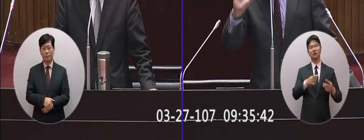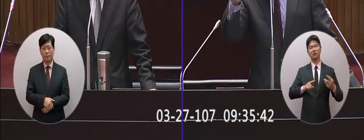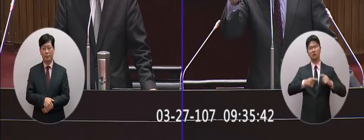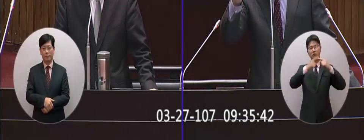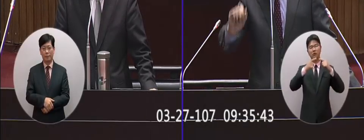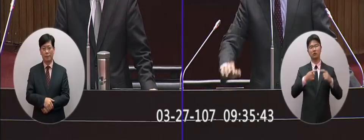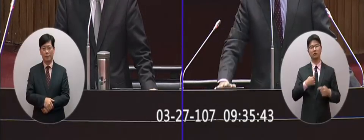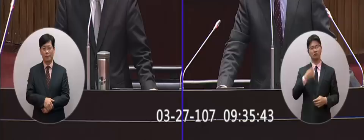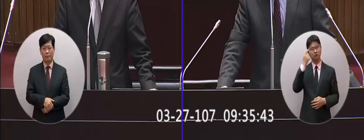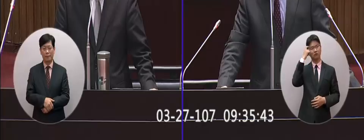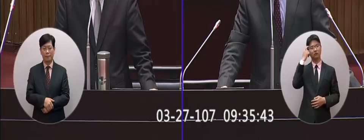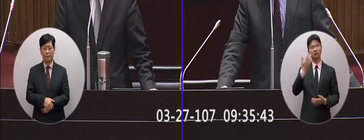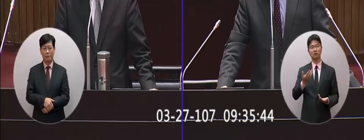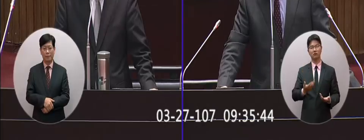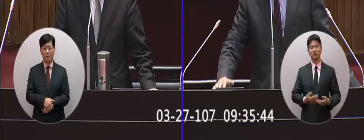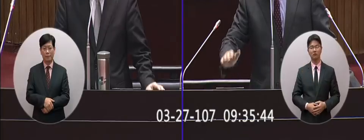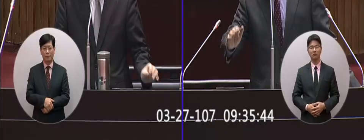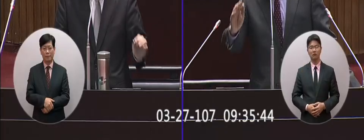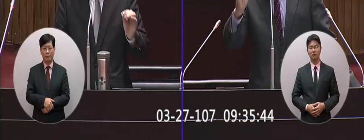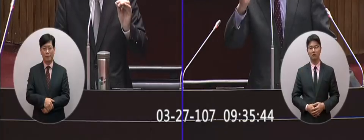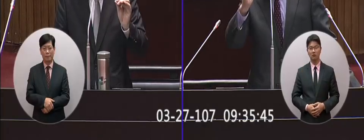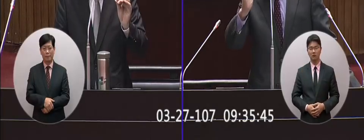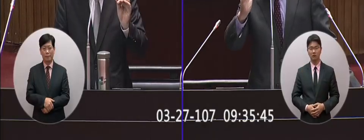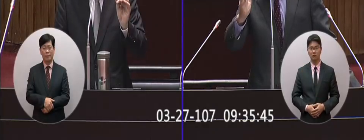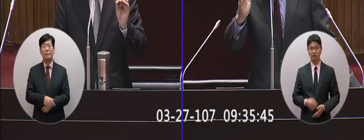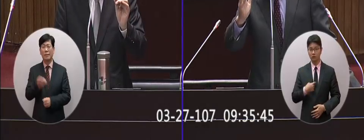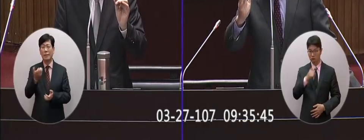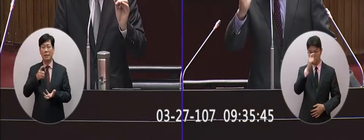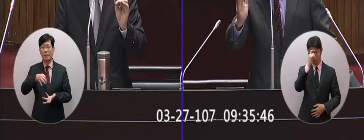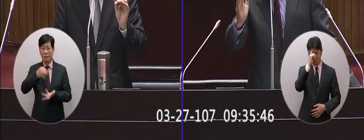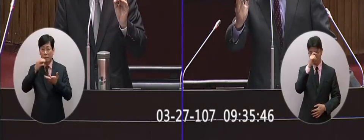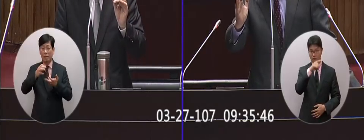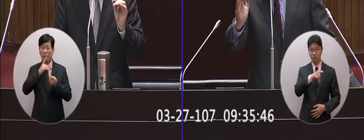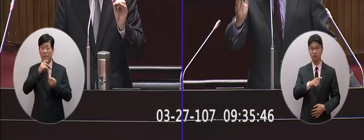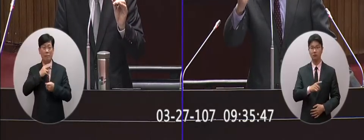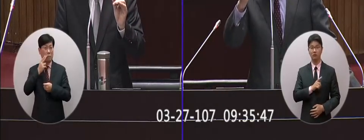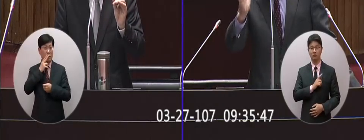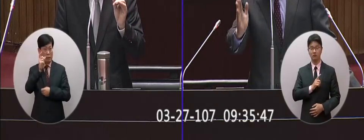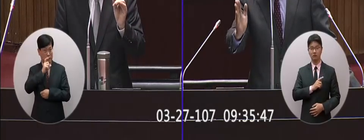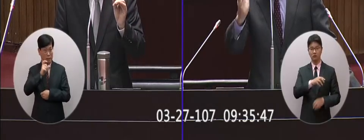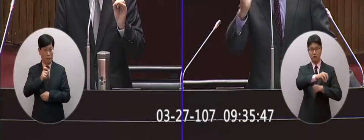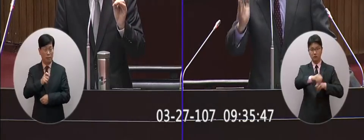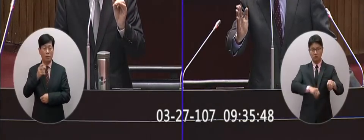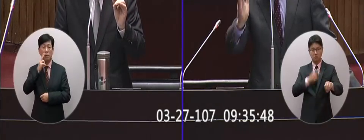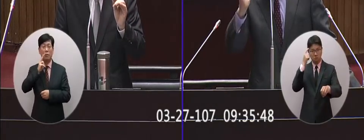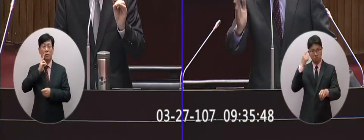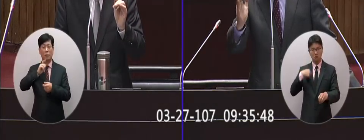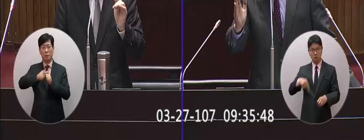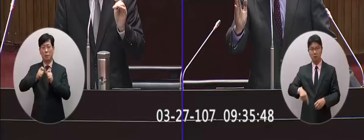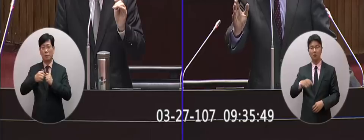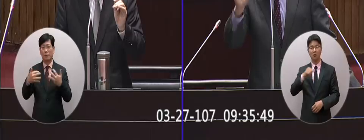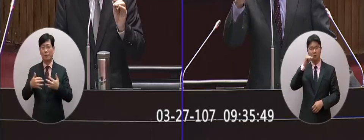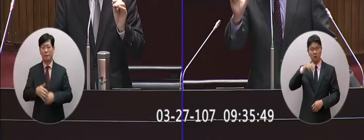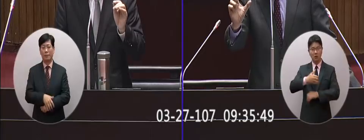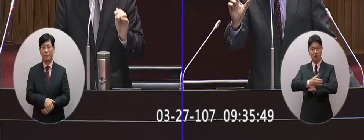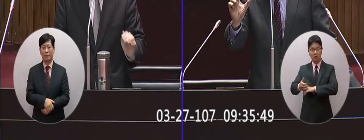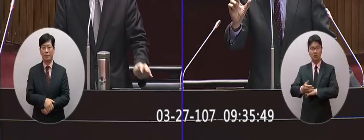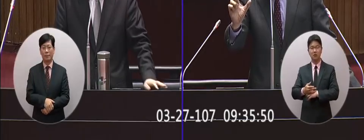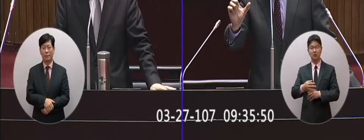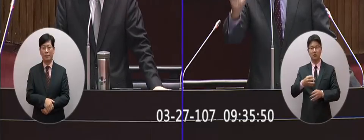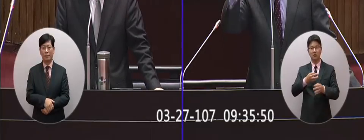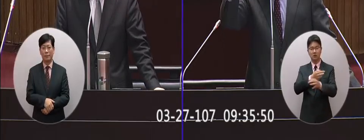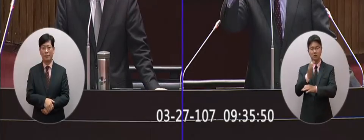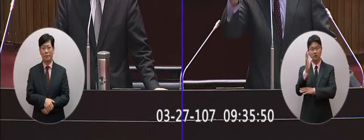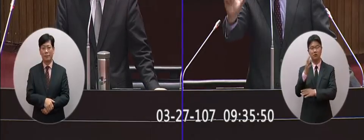办法，因为执行的时间就短。 我知道，因为你提的可能是烟酒、 苗栗 税的问题吧？ 财政困难， 烟税